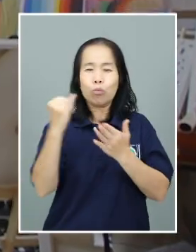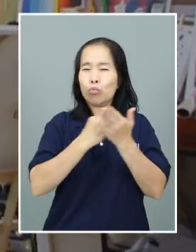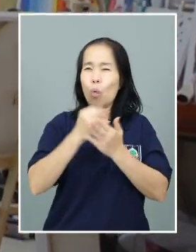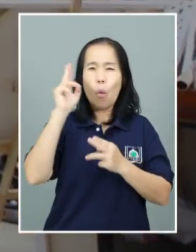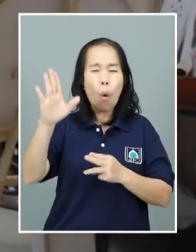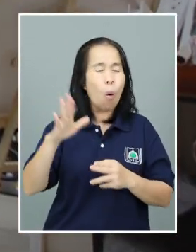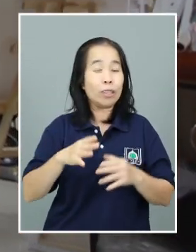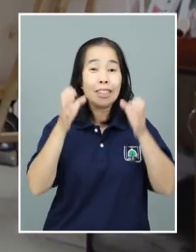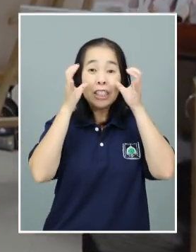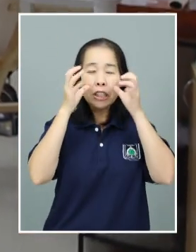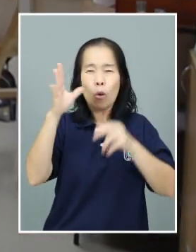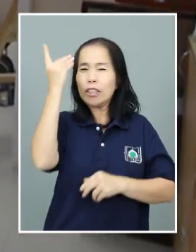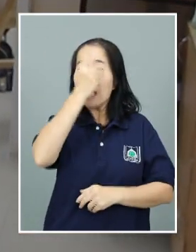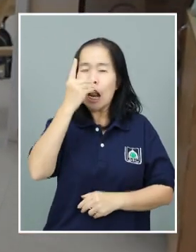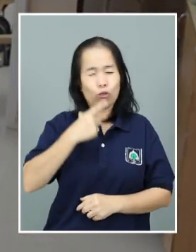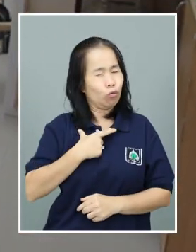ป